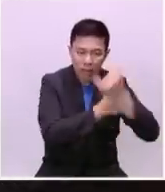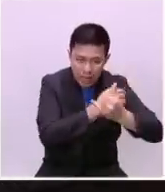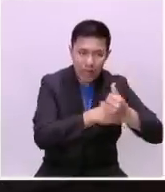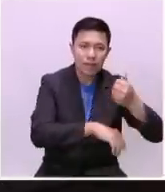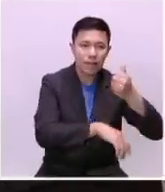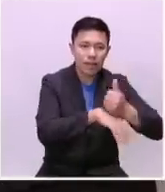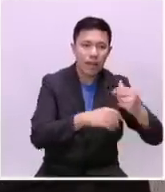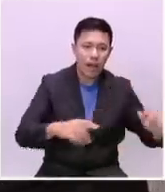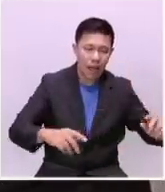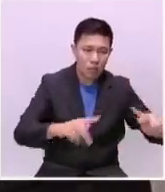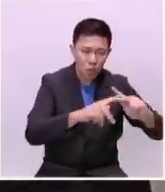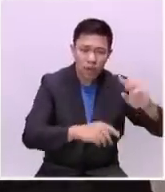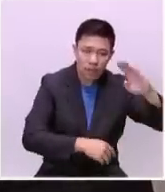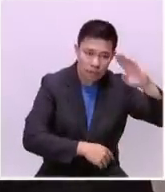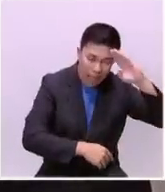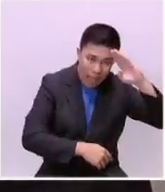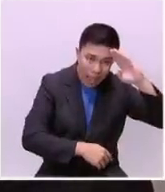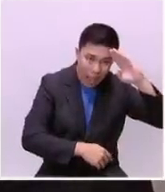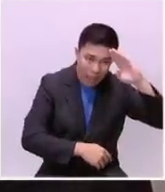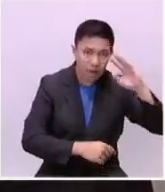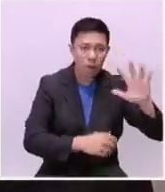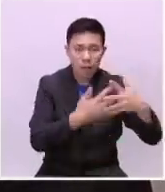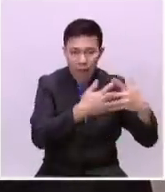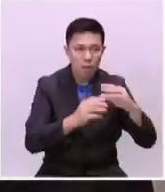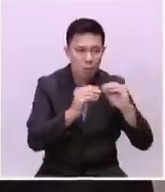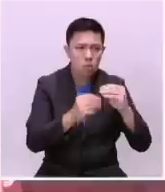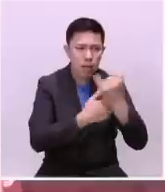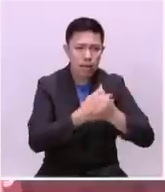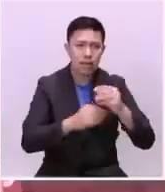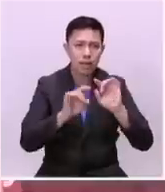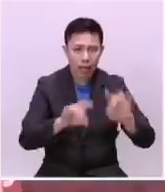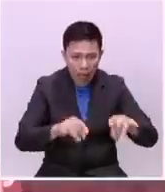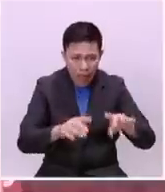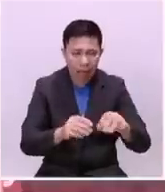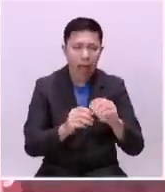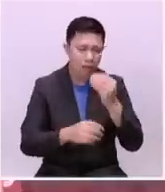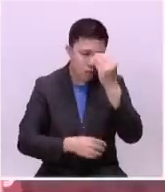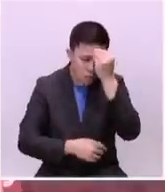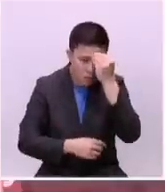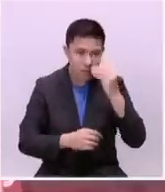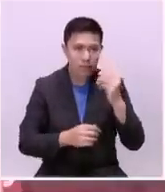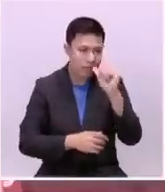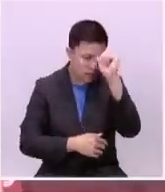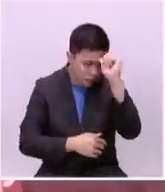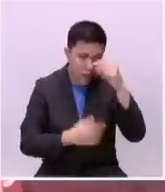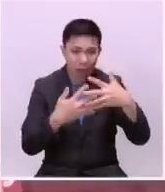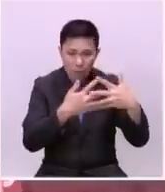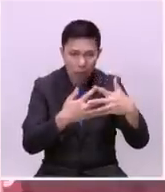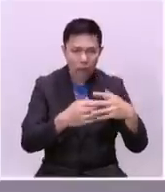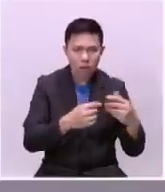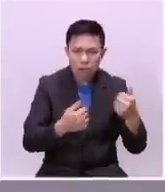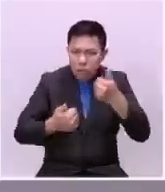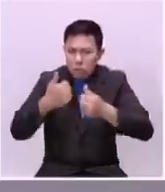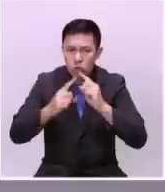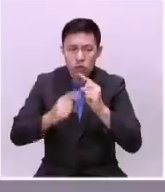การเข้าร่วมประชุมผู้นำชาติควอดนะคะประกอบด้วย4ชาติสมาชิกก็คือออสเตรเลียญี่ปุ่นอินเดียแล้วก็สหรัฐเพื่อที่จะต่อกรกับจีน